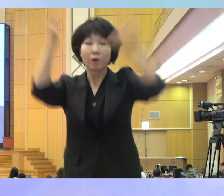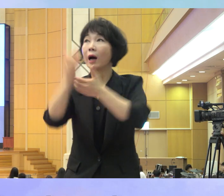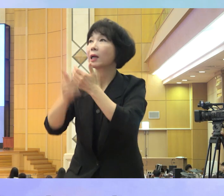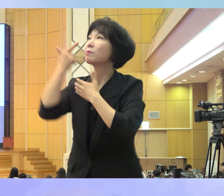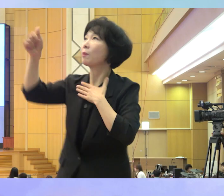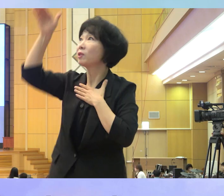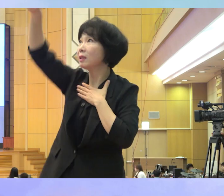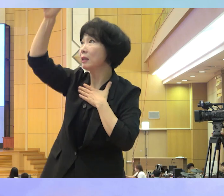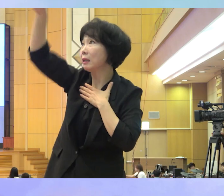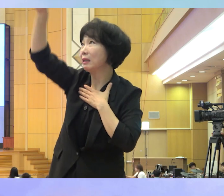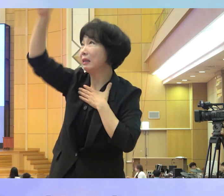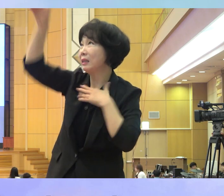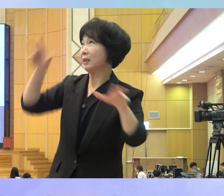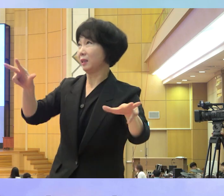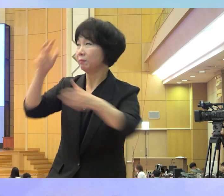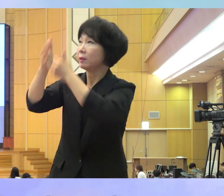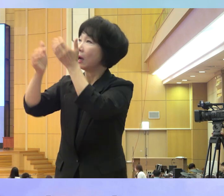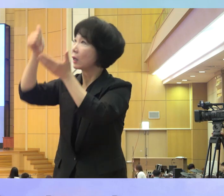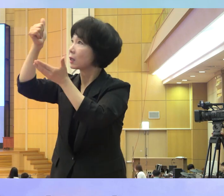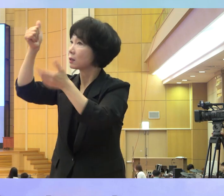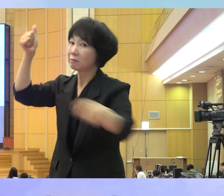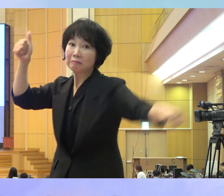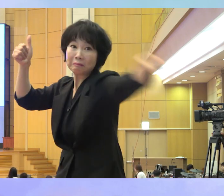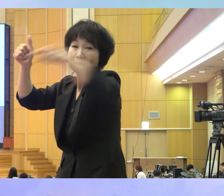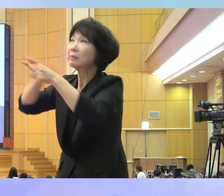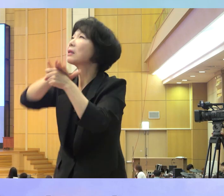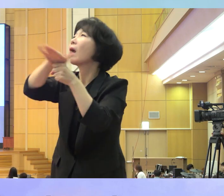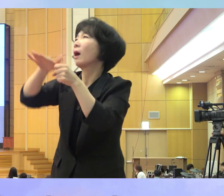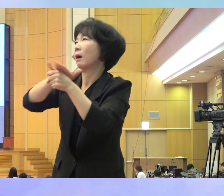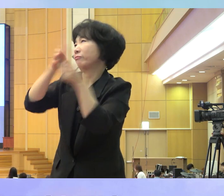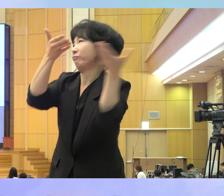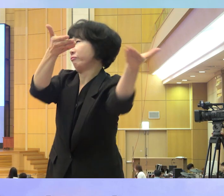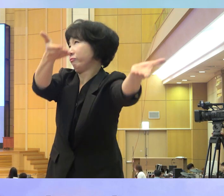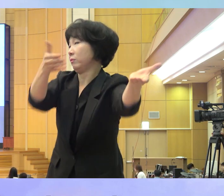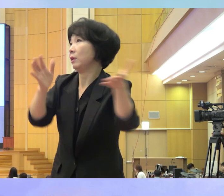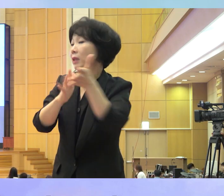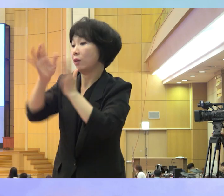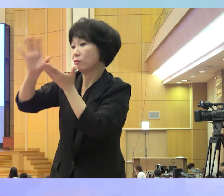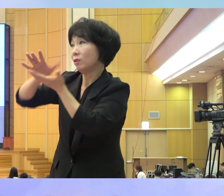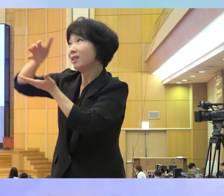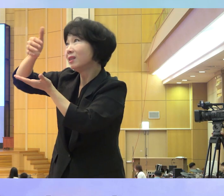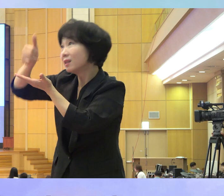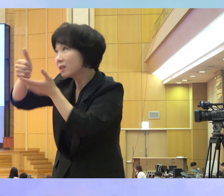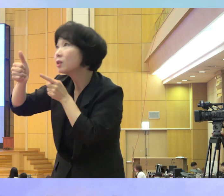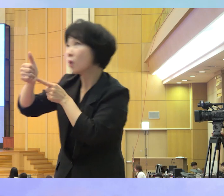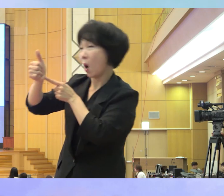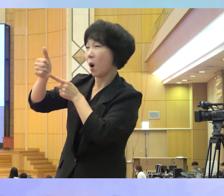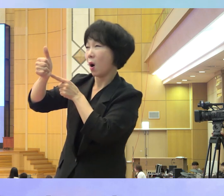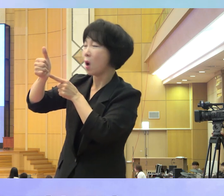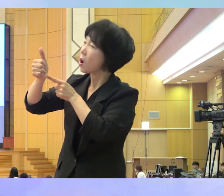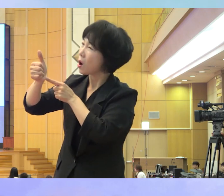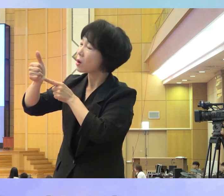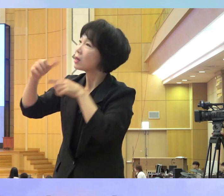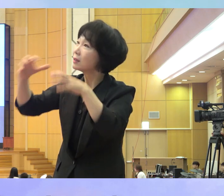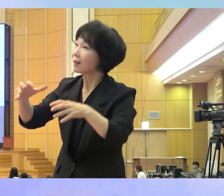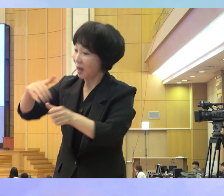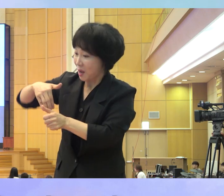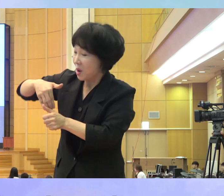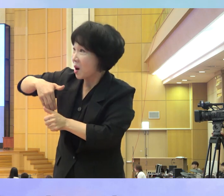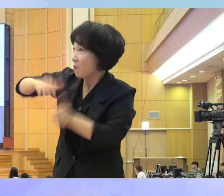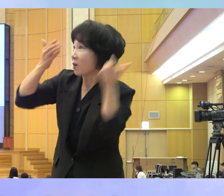아버지, 하나님이 사랑하셔서 독생자 예수 그리스도를 이